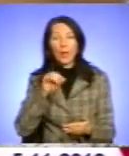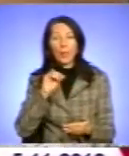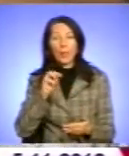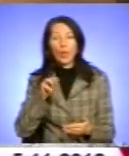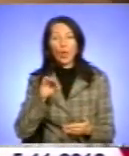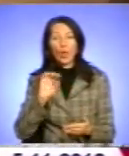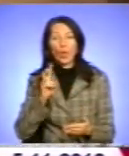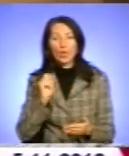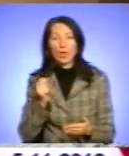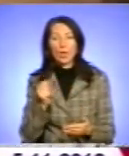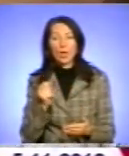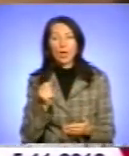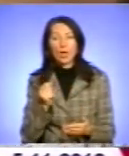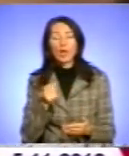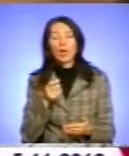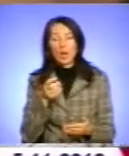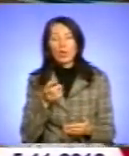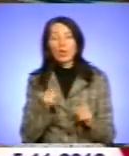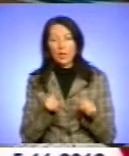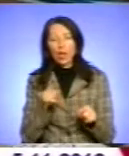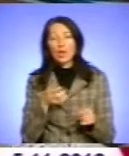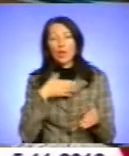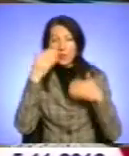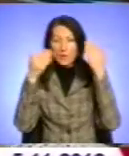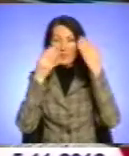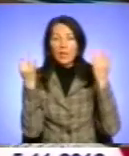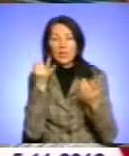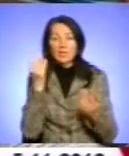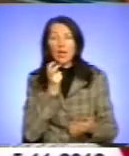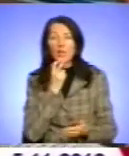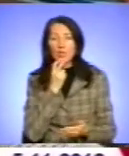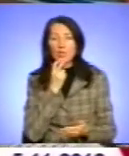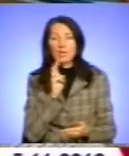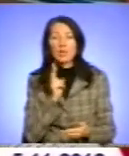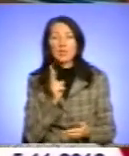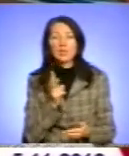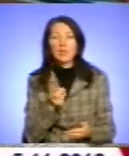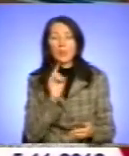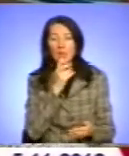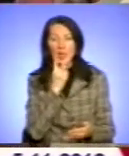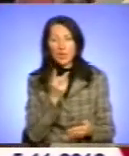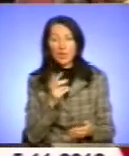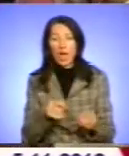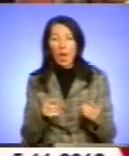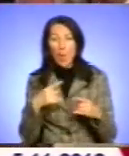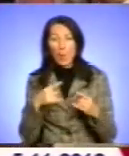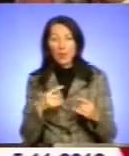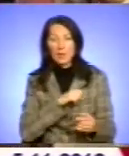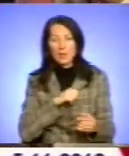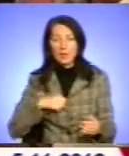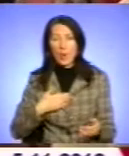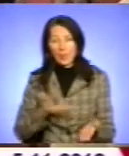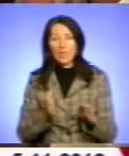Вони веселі, цікаві, смішні. А з ким ти дивишся мультики? Сама мене лишають вдома. Губка Боб,